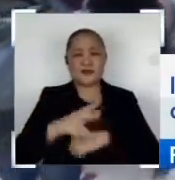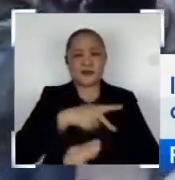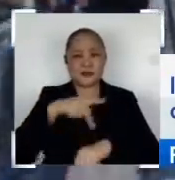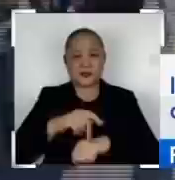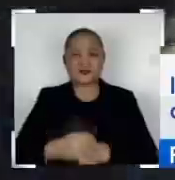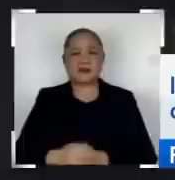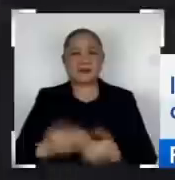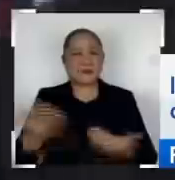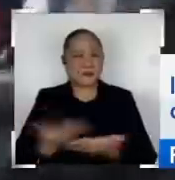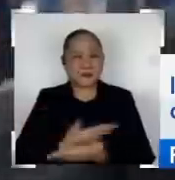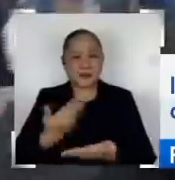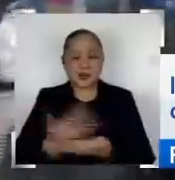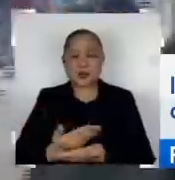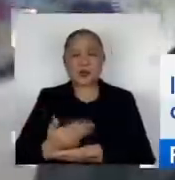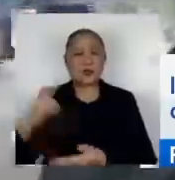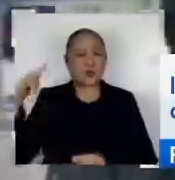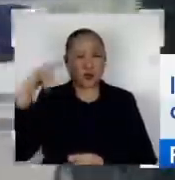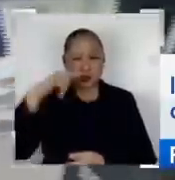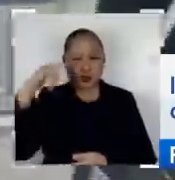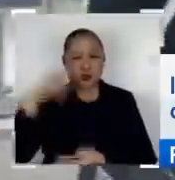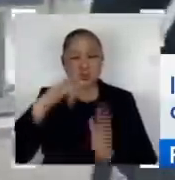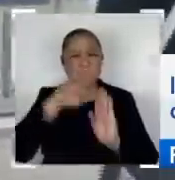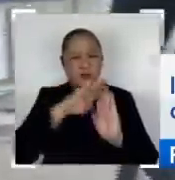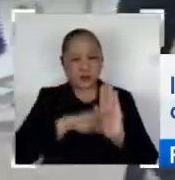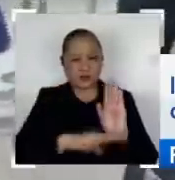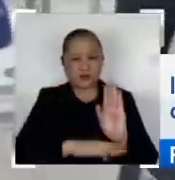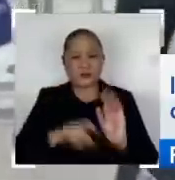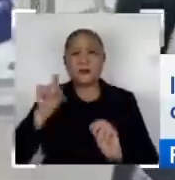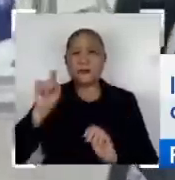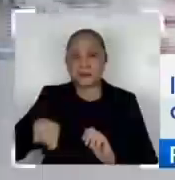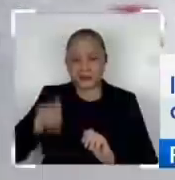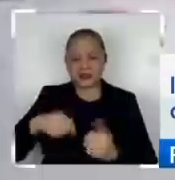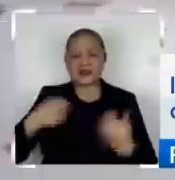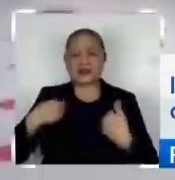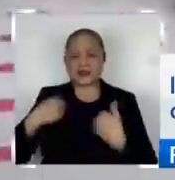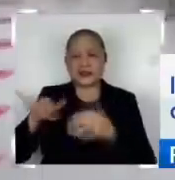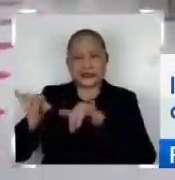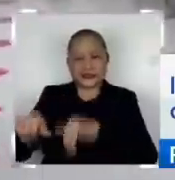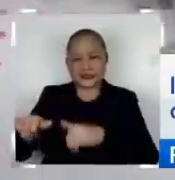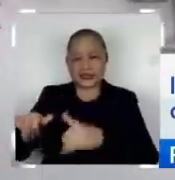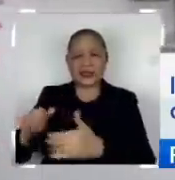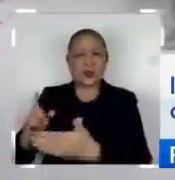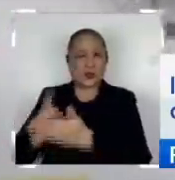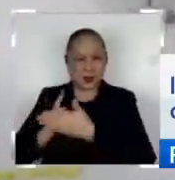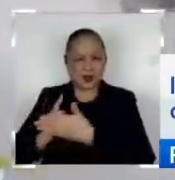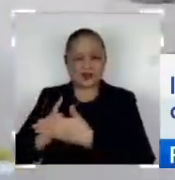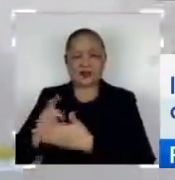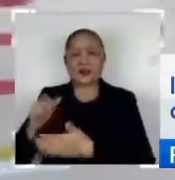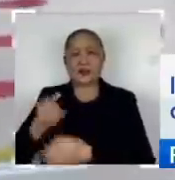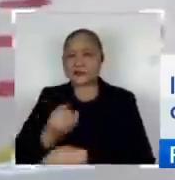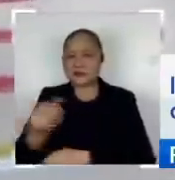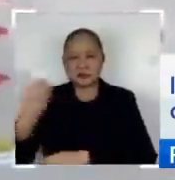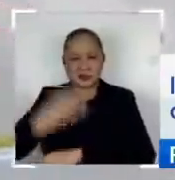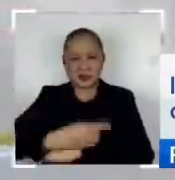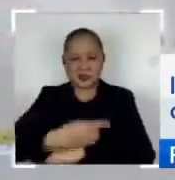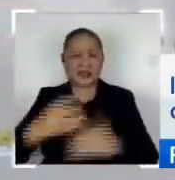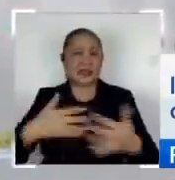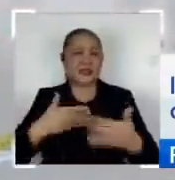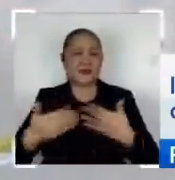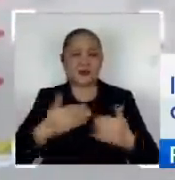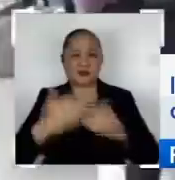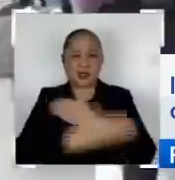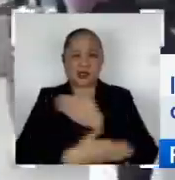protocols ng gobyerno, kailangan nilang mag-facility-based quarantine ng ilang araw. Kahit pa kung galing sila sa green list countries na